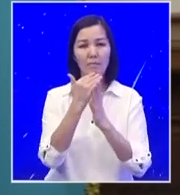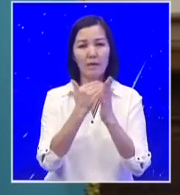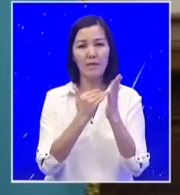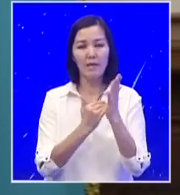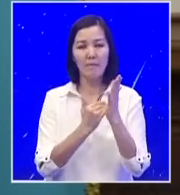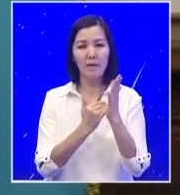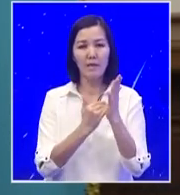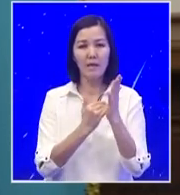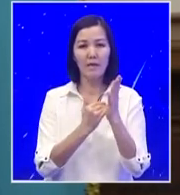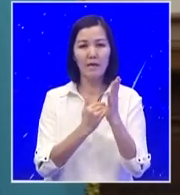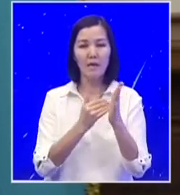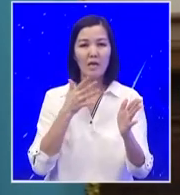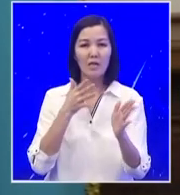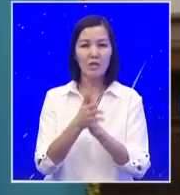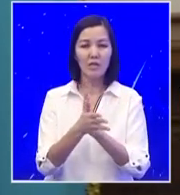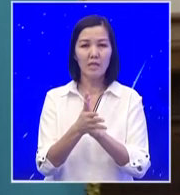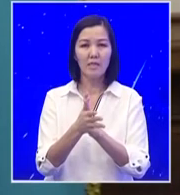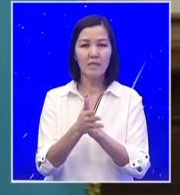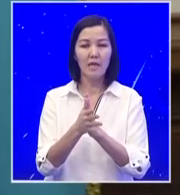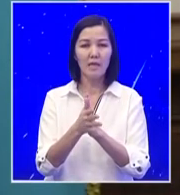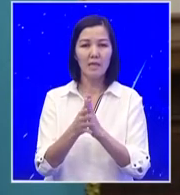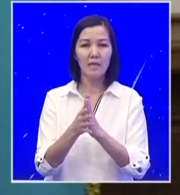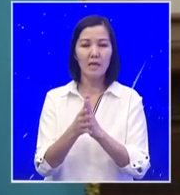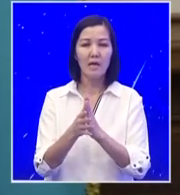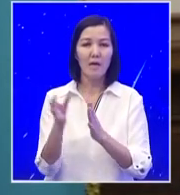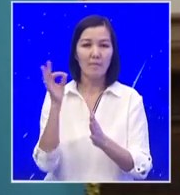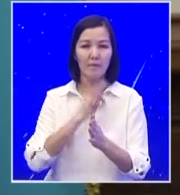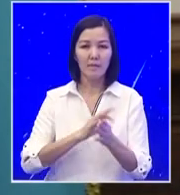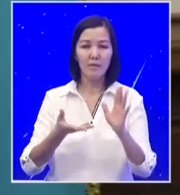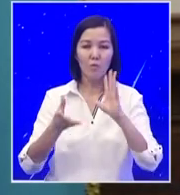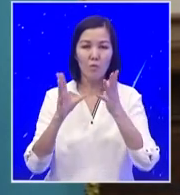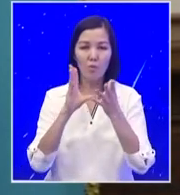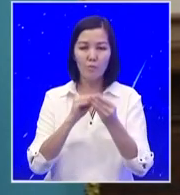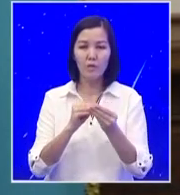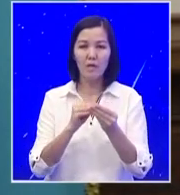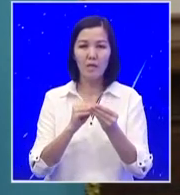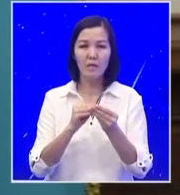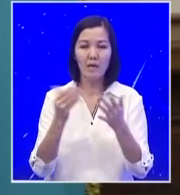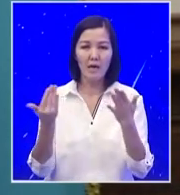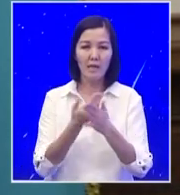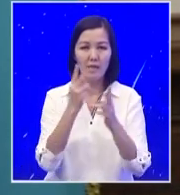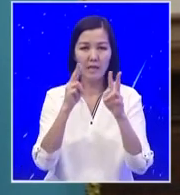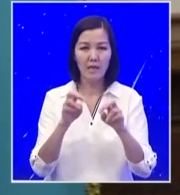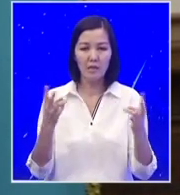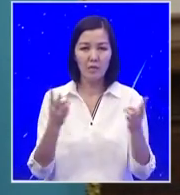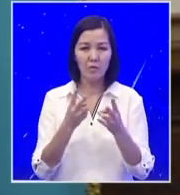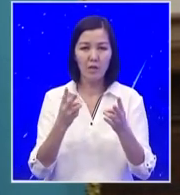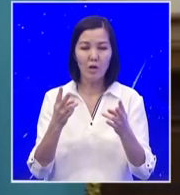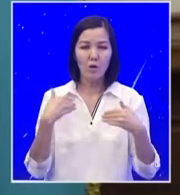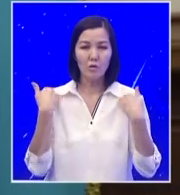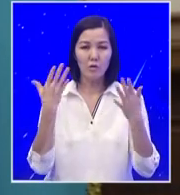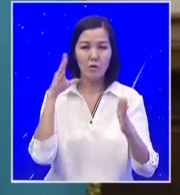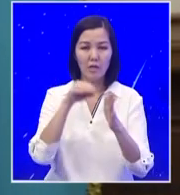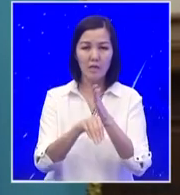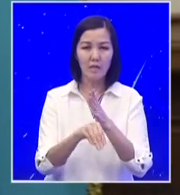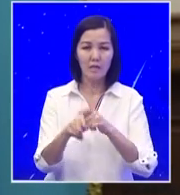мамандарымен бюджеттің шығыс бөлігін қайта қарасын және басым емес шығыстарды оңтайландыру жөнінде ұсыныстар енгізсін.